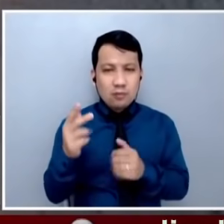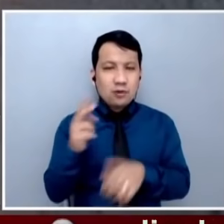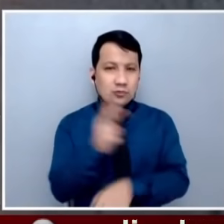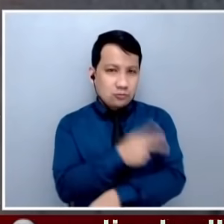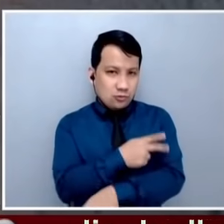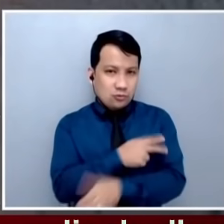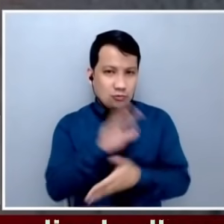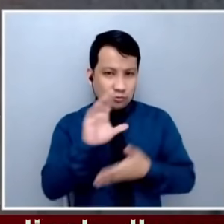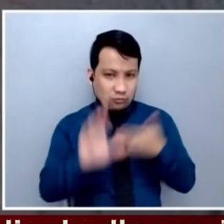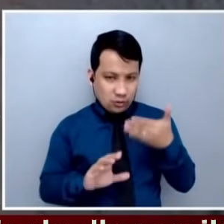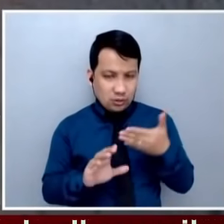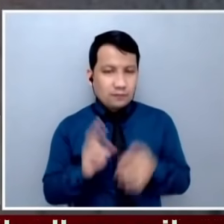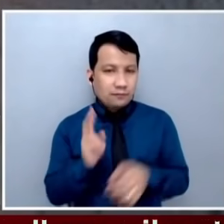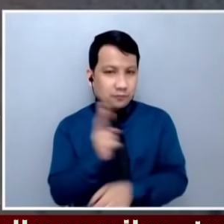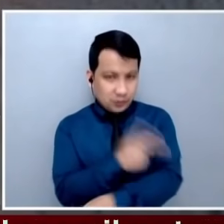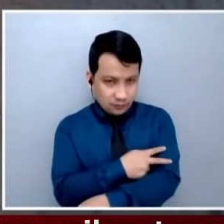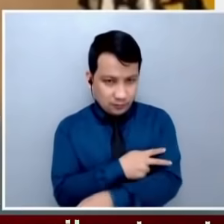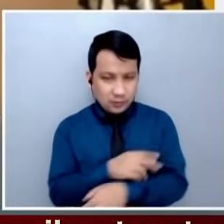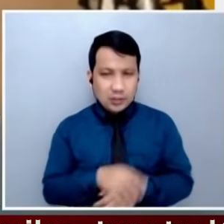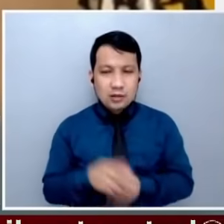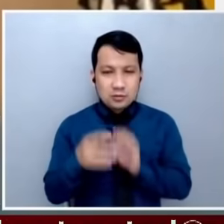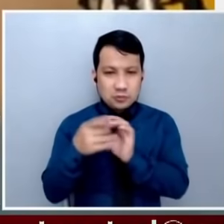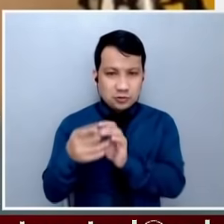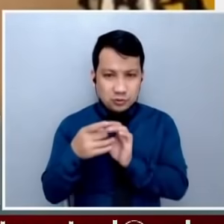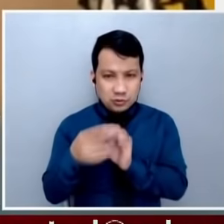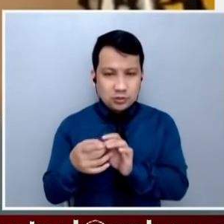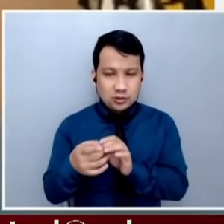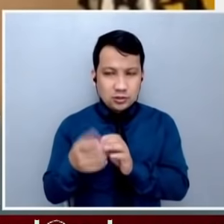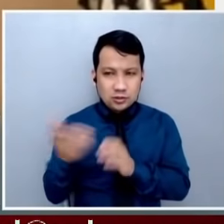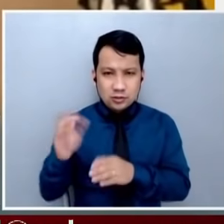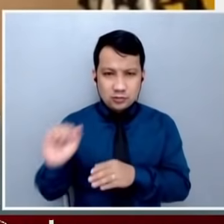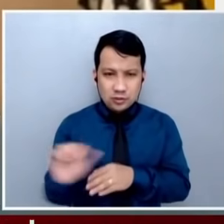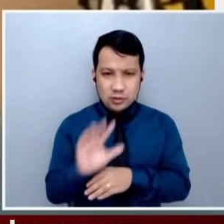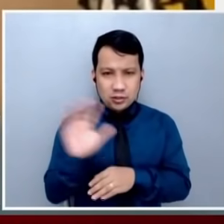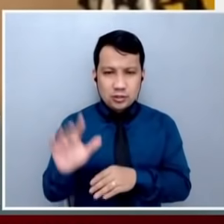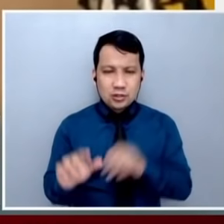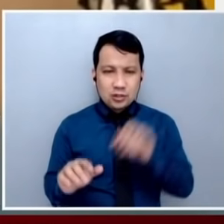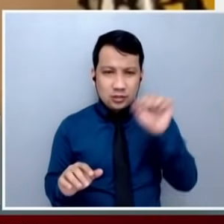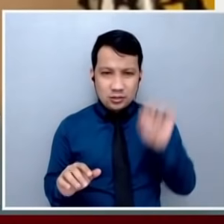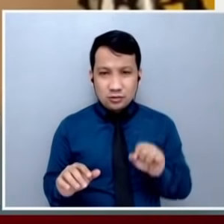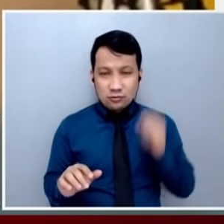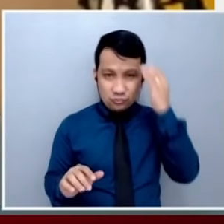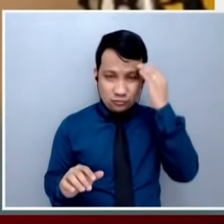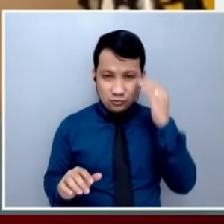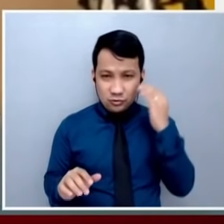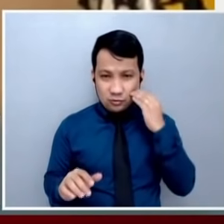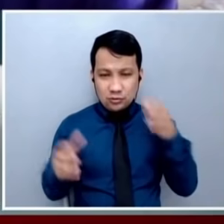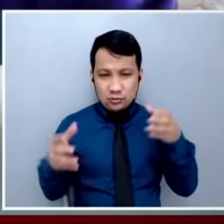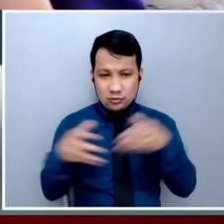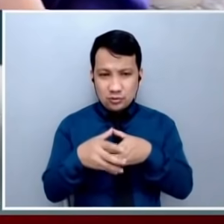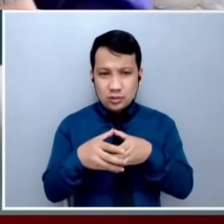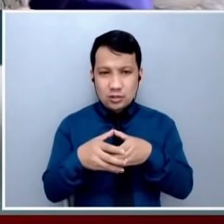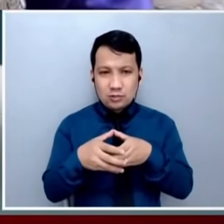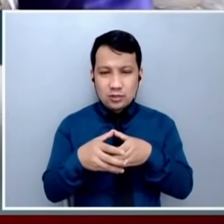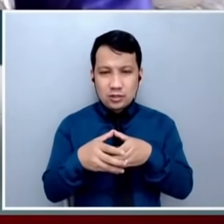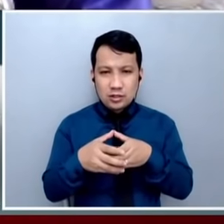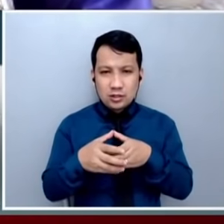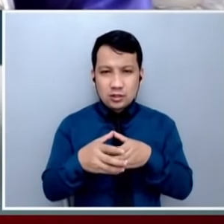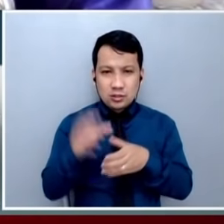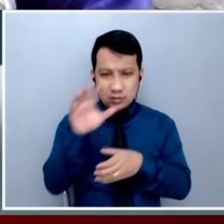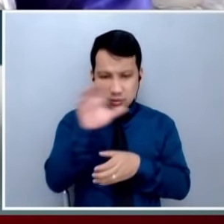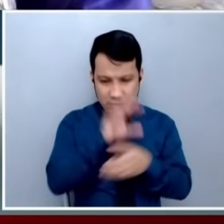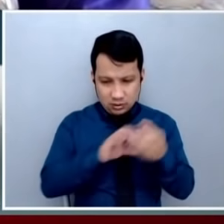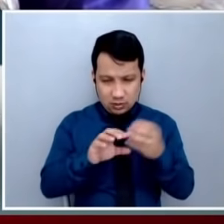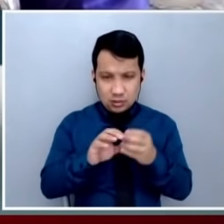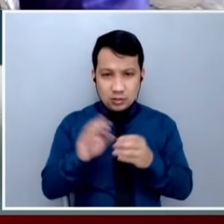vaccinated. Nakikipag-ugnayan ang Pilipinas sa mga kapitbahay sa Asia tulad ng South Korea para bumuo ng travel bubble. But the